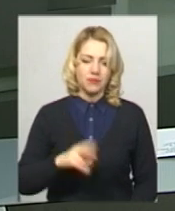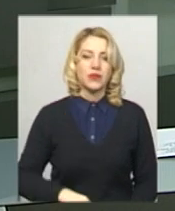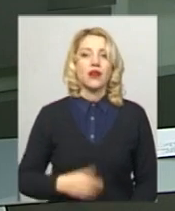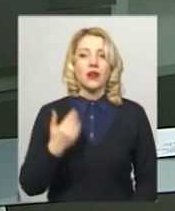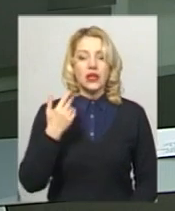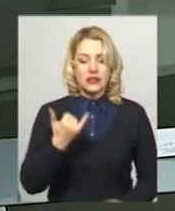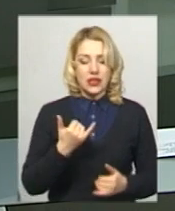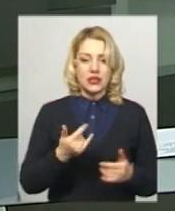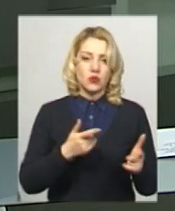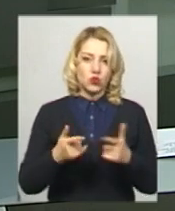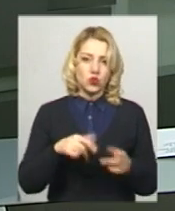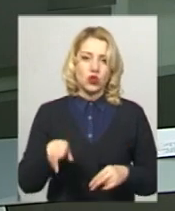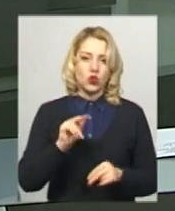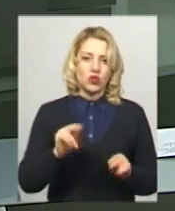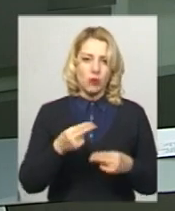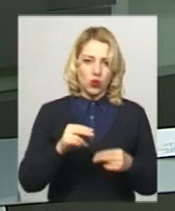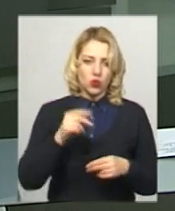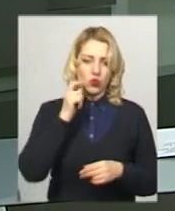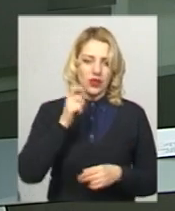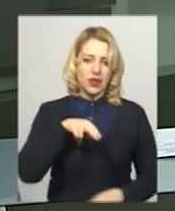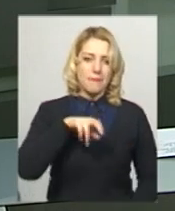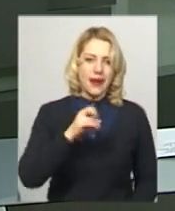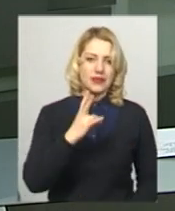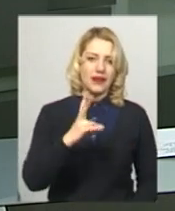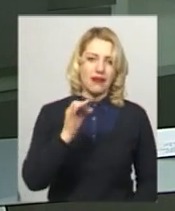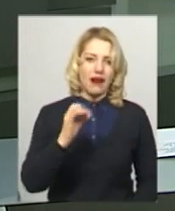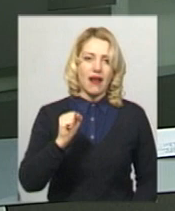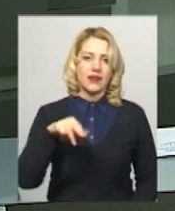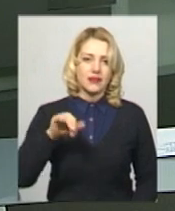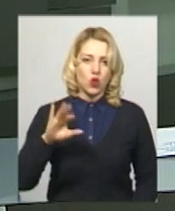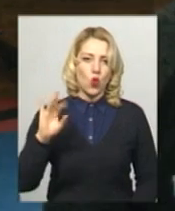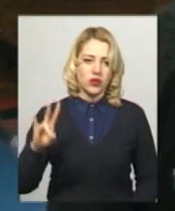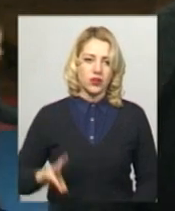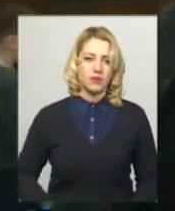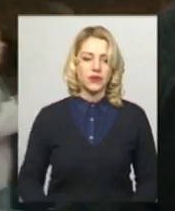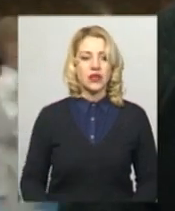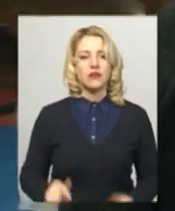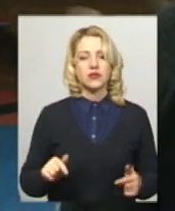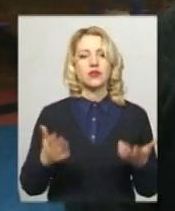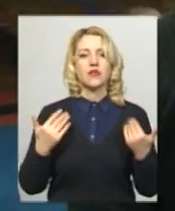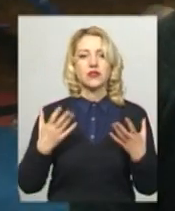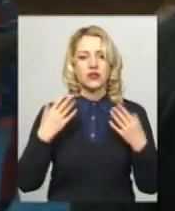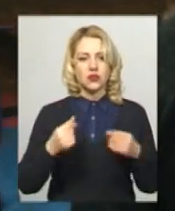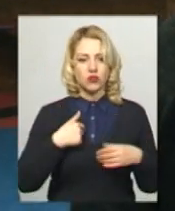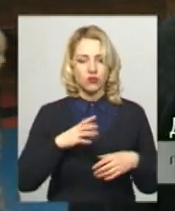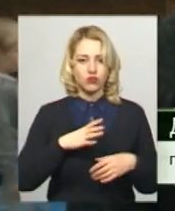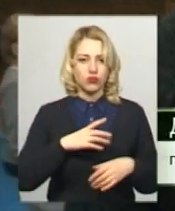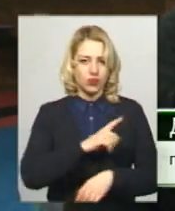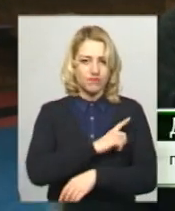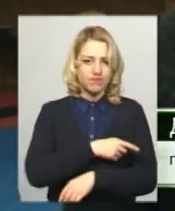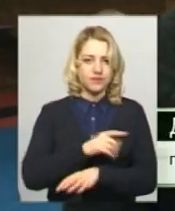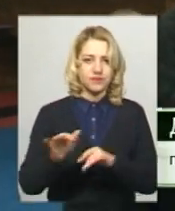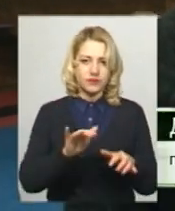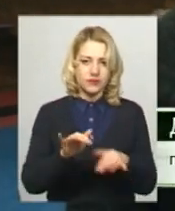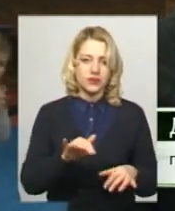готуються до чемпіонату України з панкратіону, який відбудеться у Черкасах. Ці вихідні у нас досить були насичені на змаганнях.